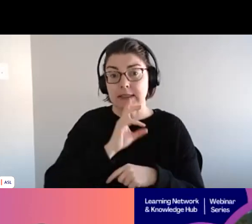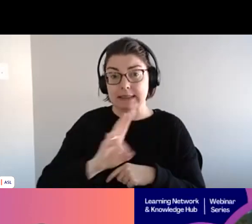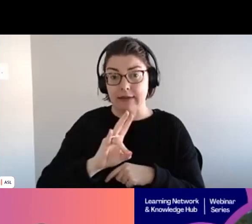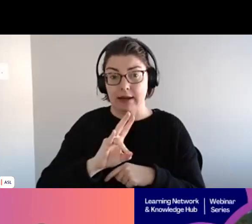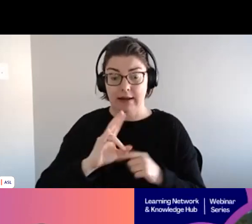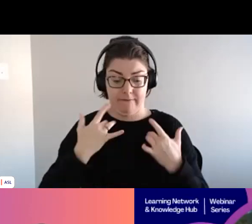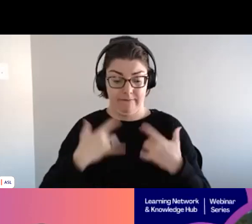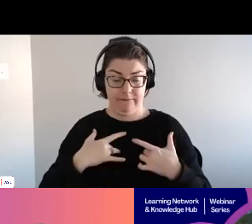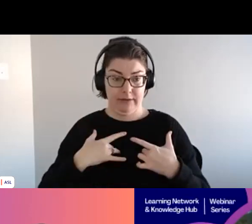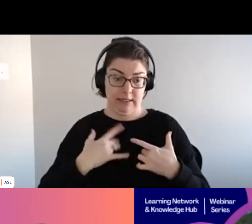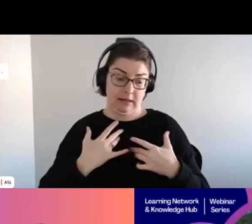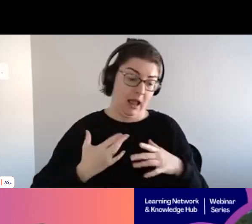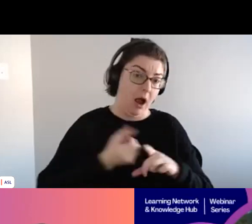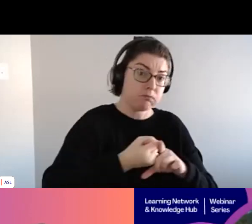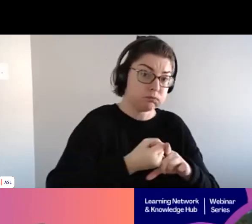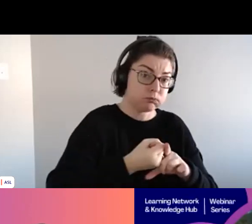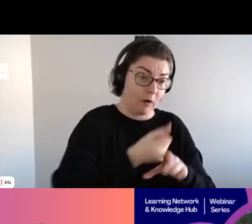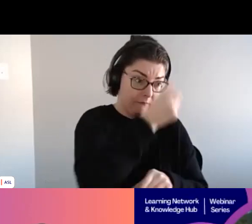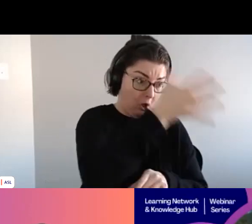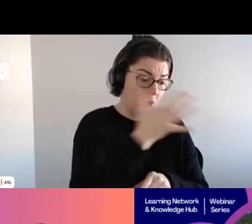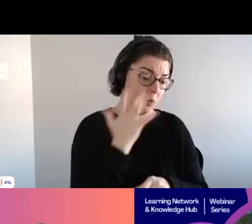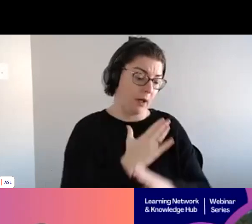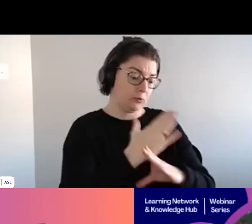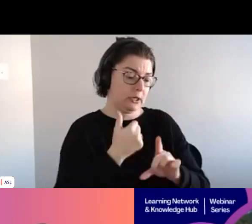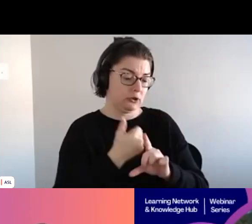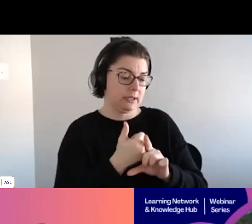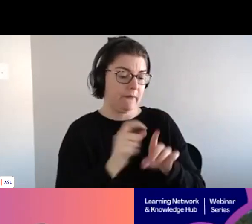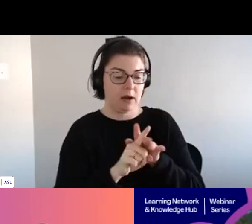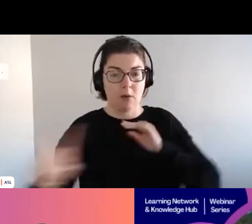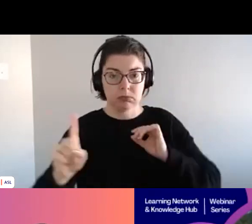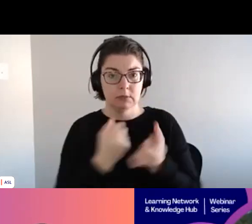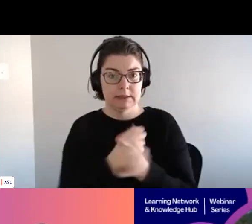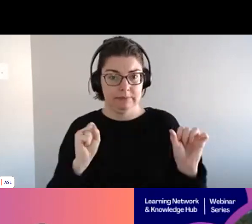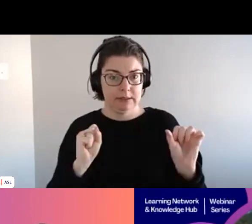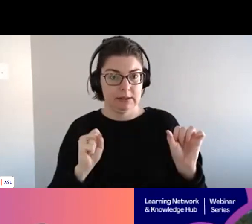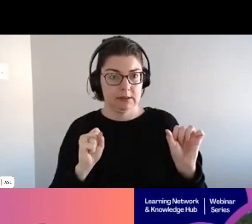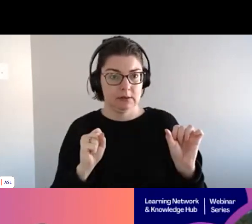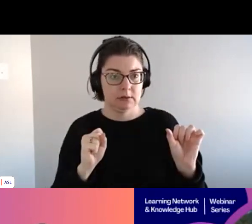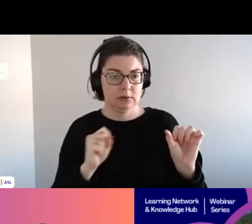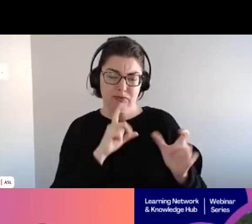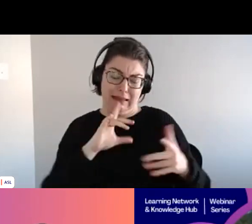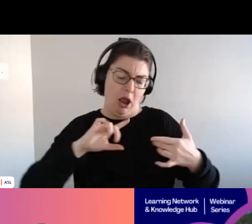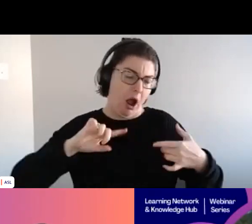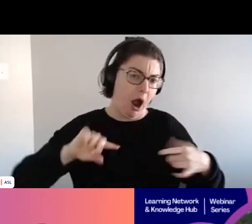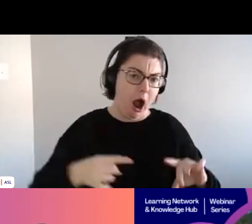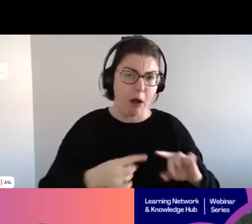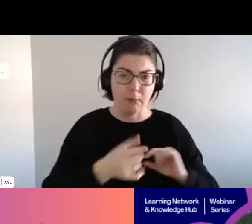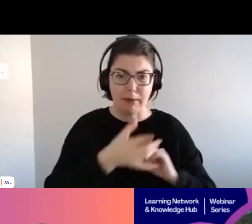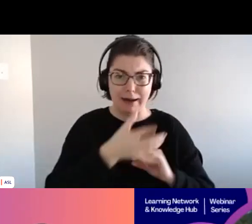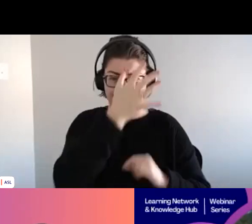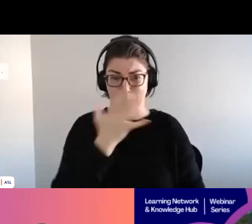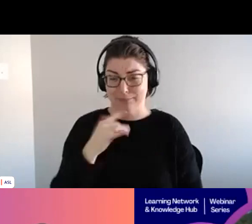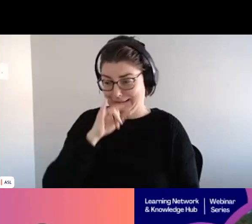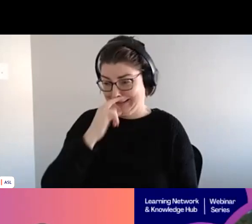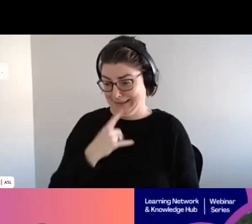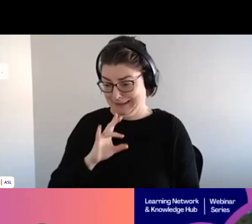donc à utiliser donc la violence physique contre mon père pour se protéger donc il y avait